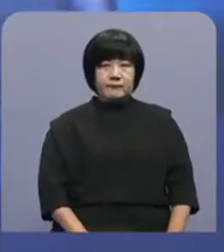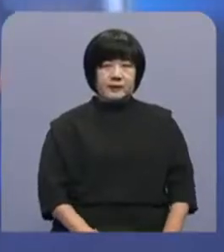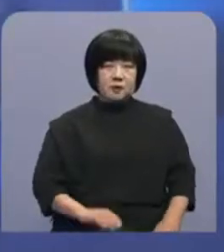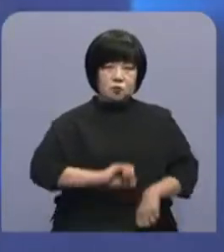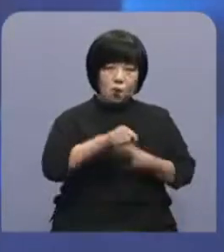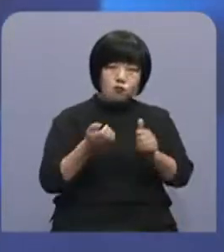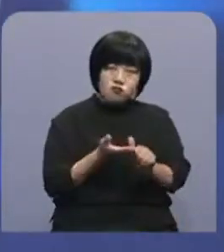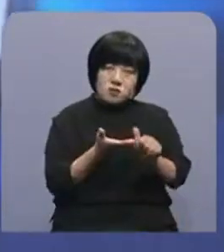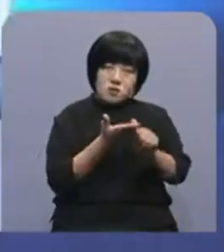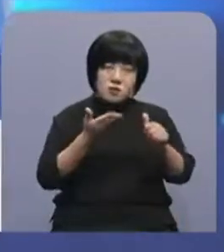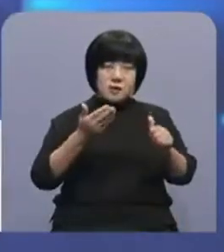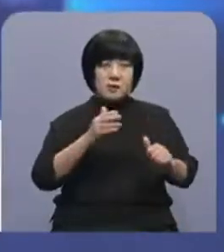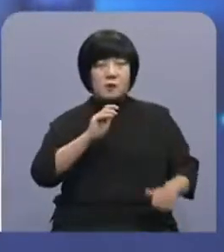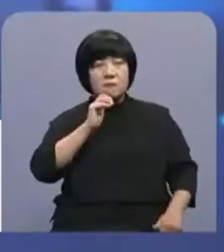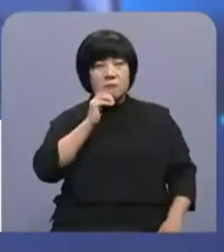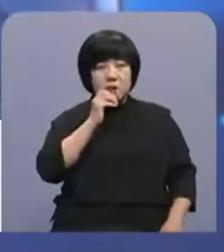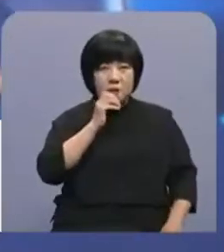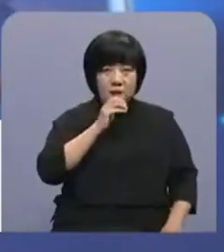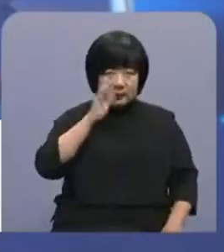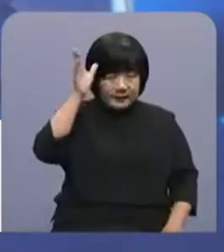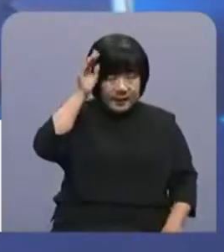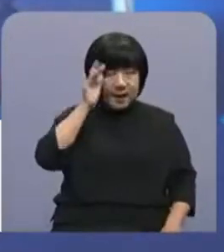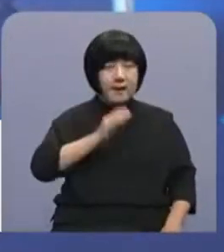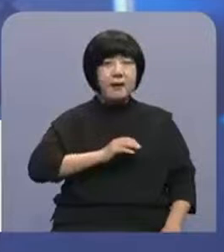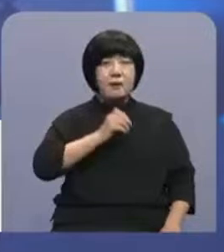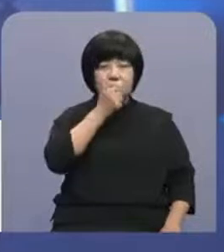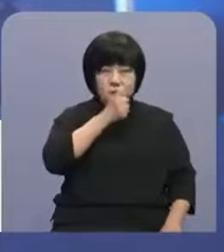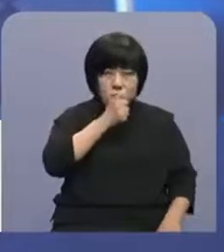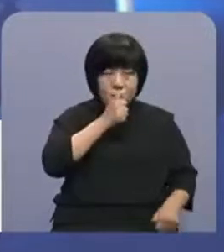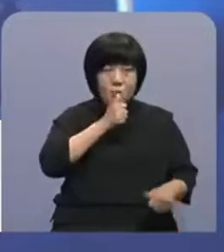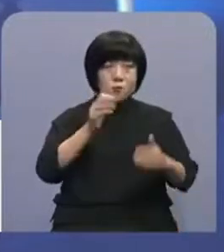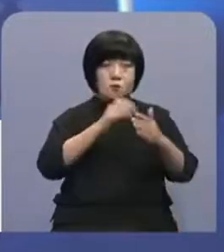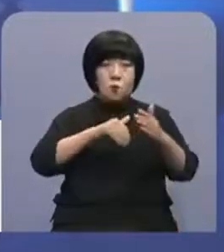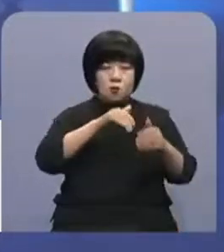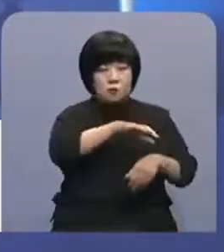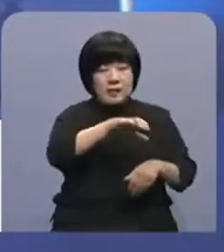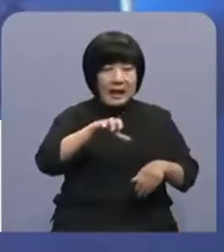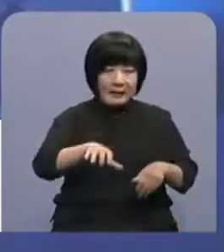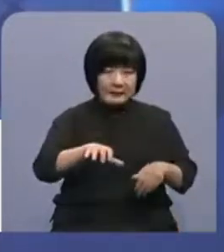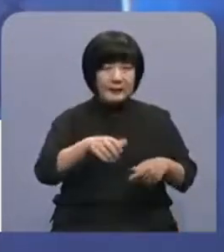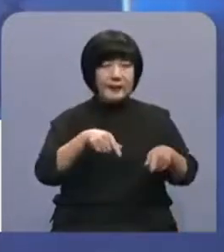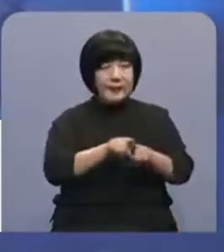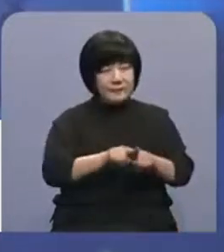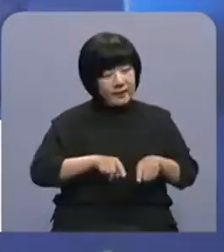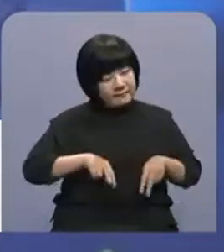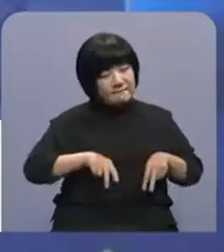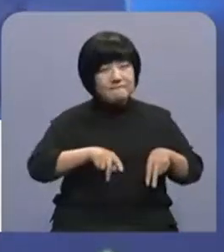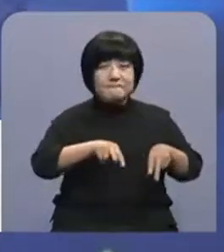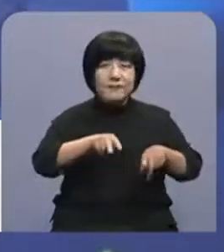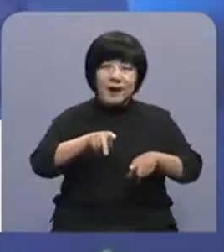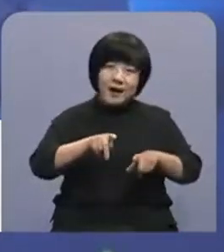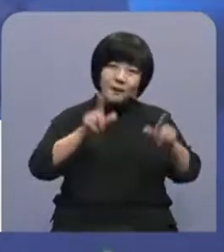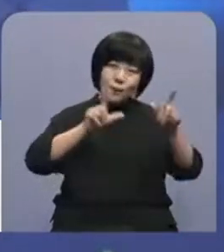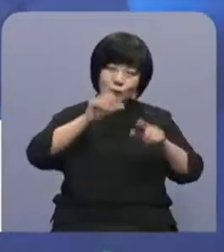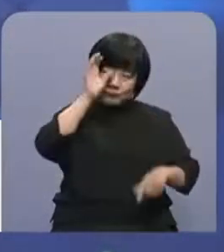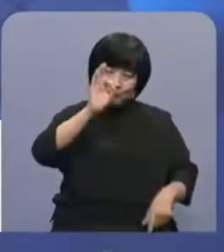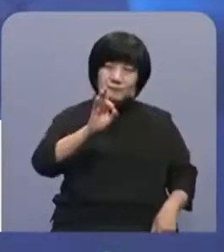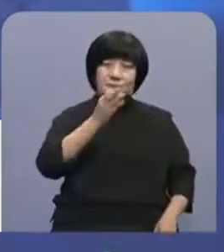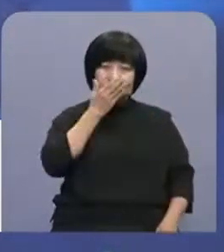반려동물을 키우는 가구가 크게 늘면서 요즘 길거리와 공원 등 공공장소에서도 반려견과 산책하는 모습 쉽게 볼 수